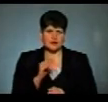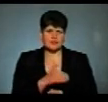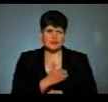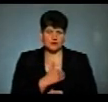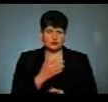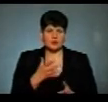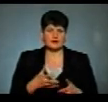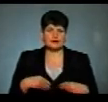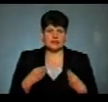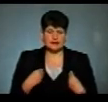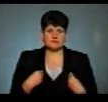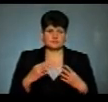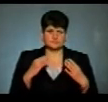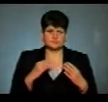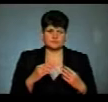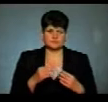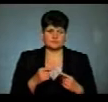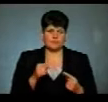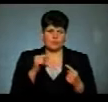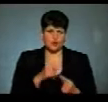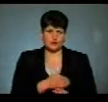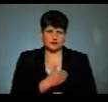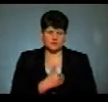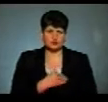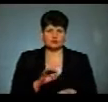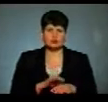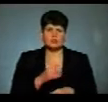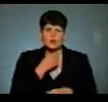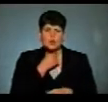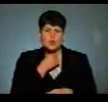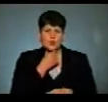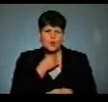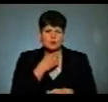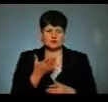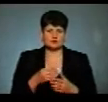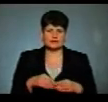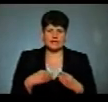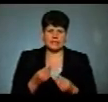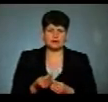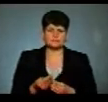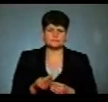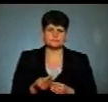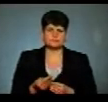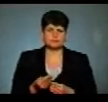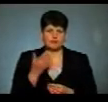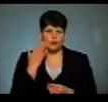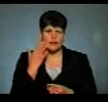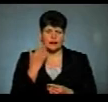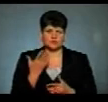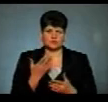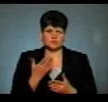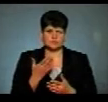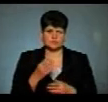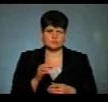жарознижуючу, якщо у людини болі, першіння в горлі, і відповідно даємо препарати, які полегшують цей стан,